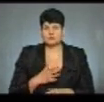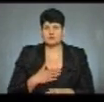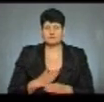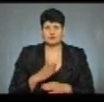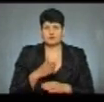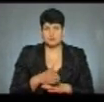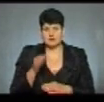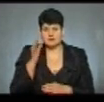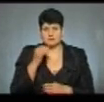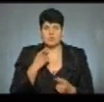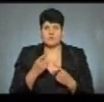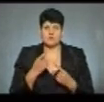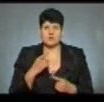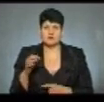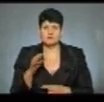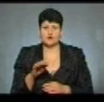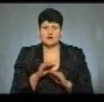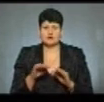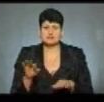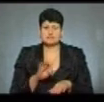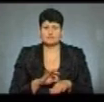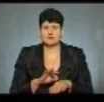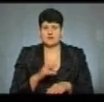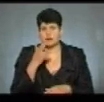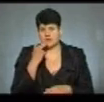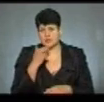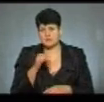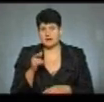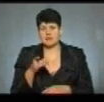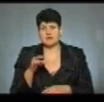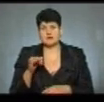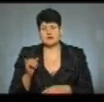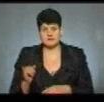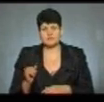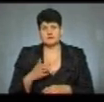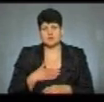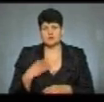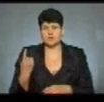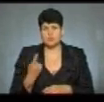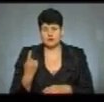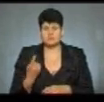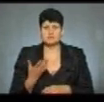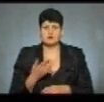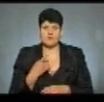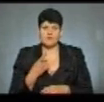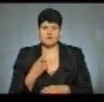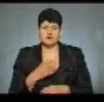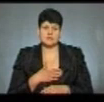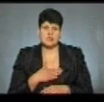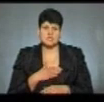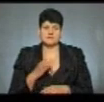нашої студії. Нагадую, ми говорили про рівень захворюваності на грип та ГРВІ в нашій області. Як каже